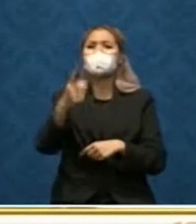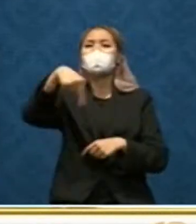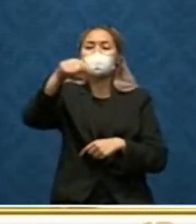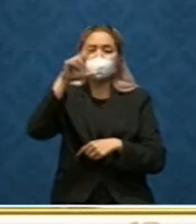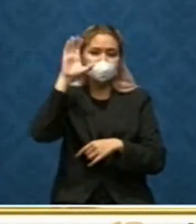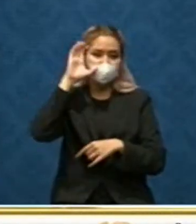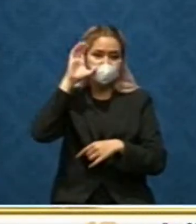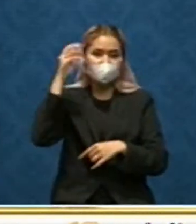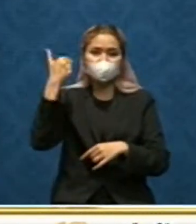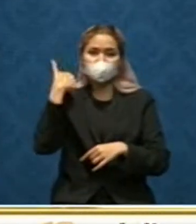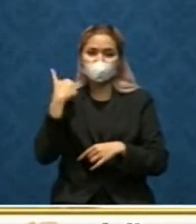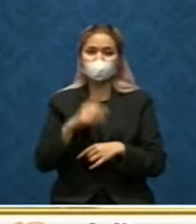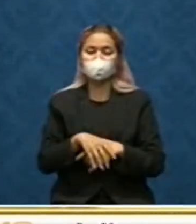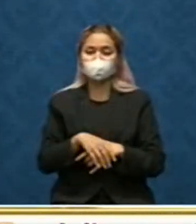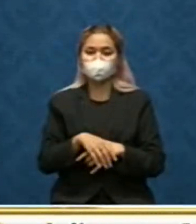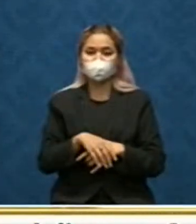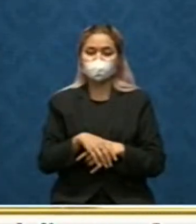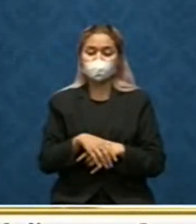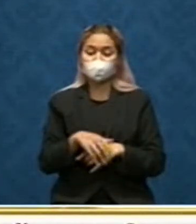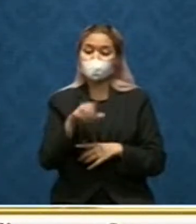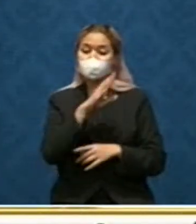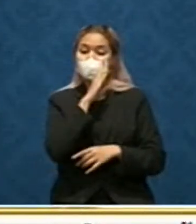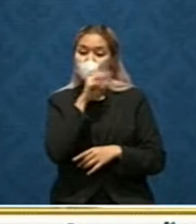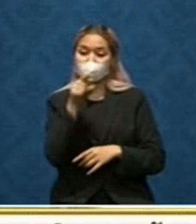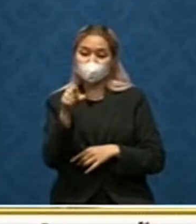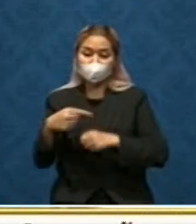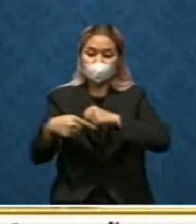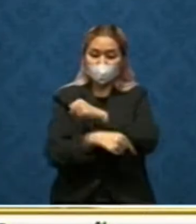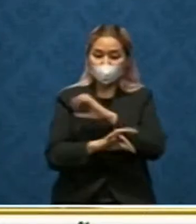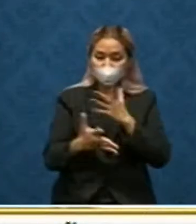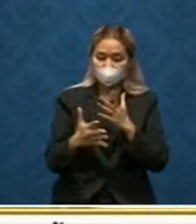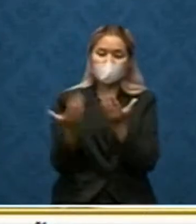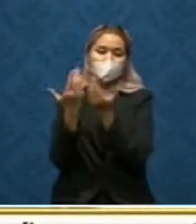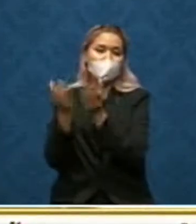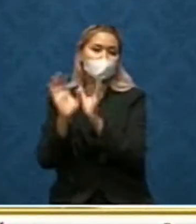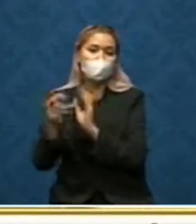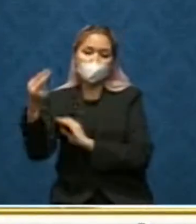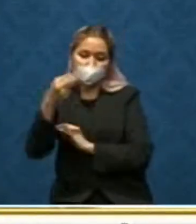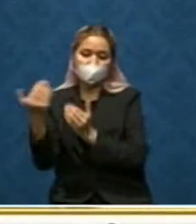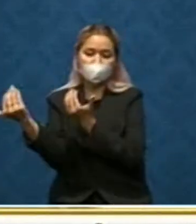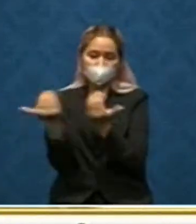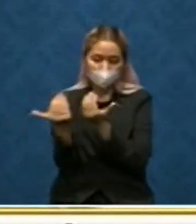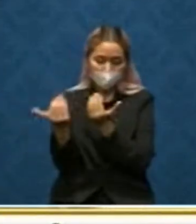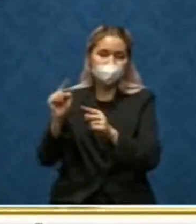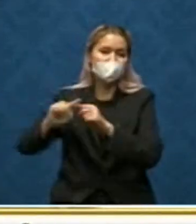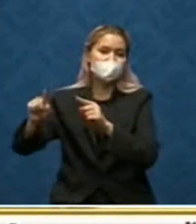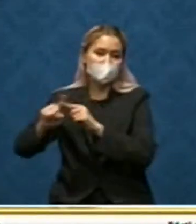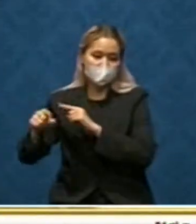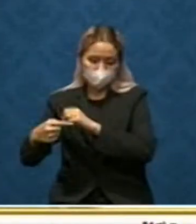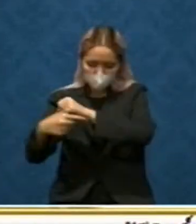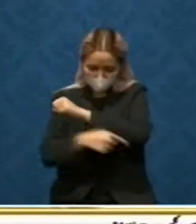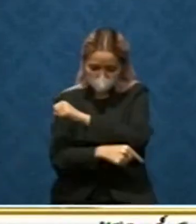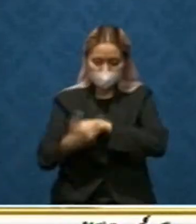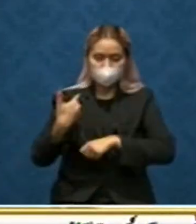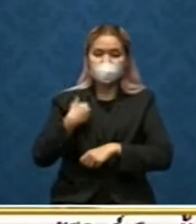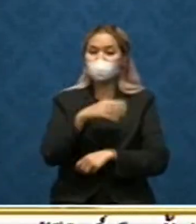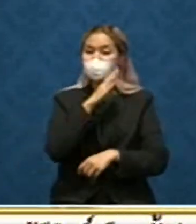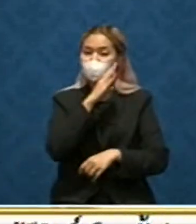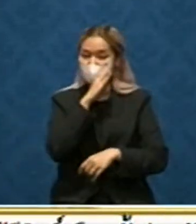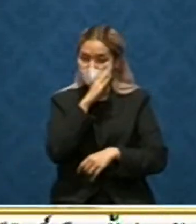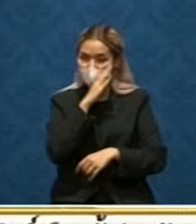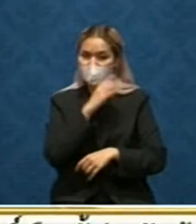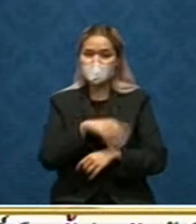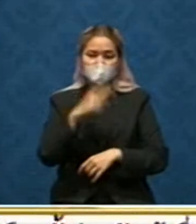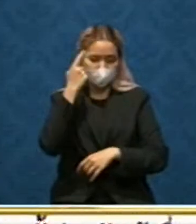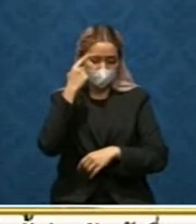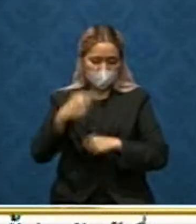ลครับท่ไม่โงงกให้คนอนโงงรูกหลานโงงถ้าคนบริสุตตคนสะอาดจง ๆผม